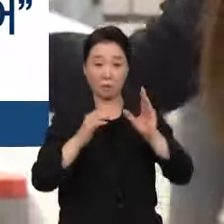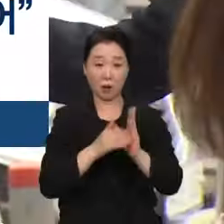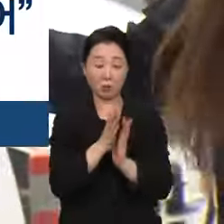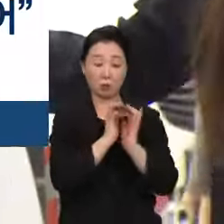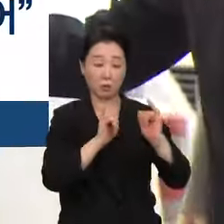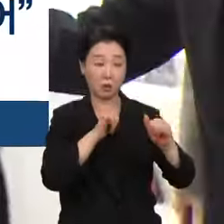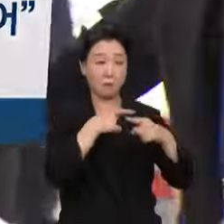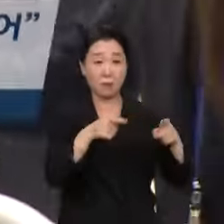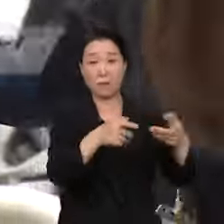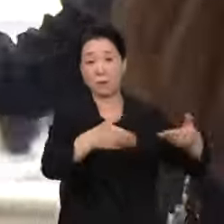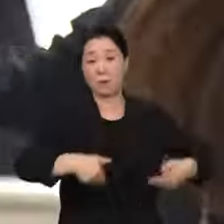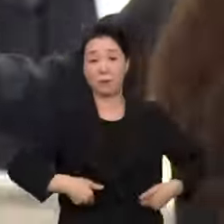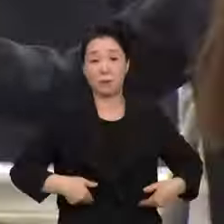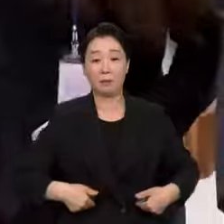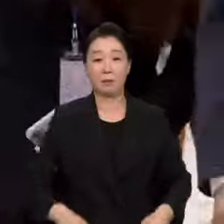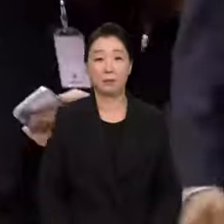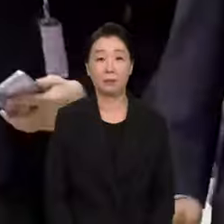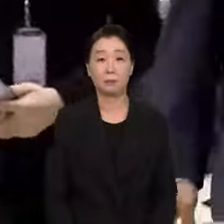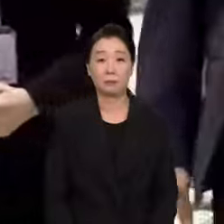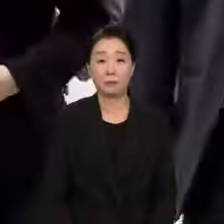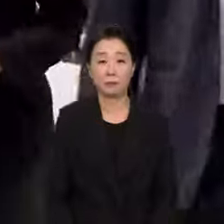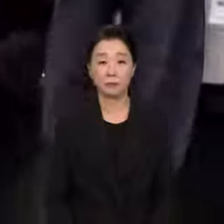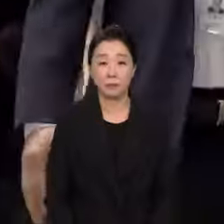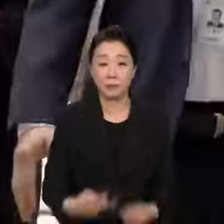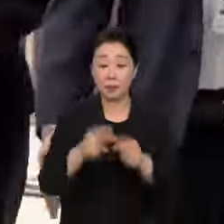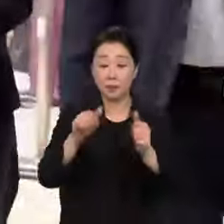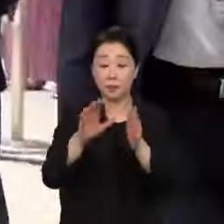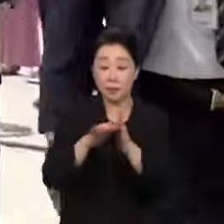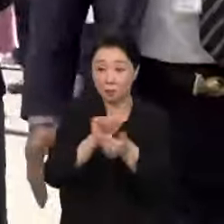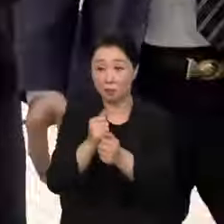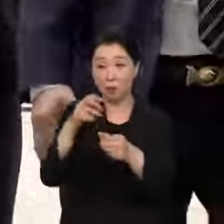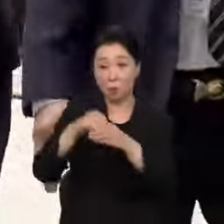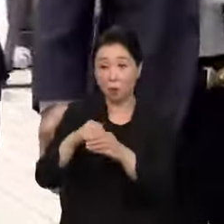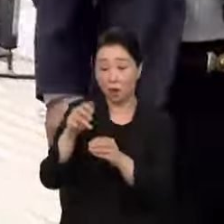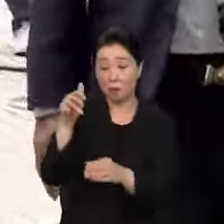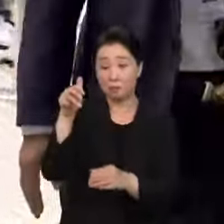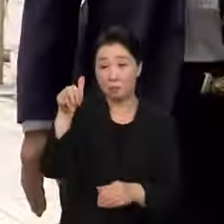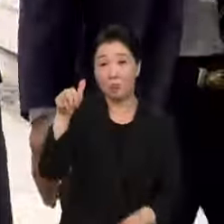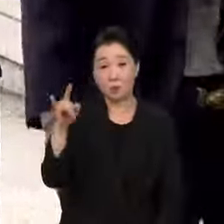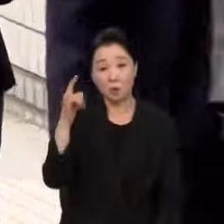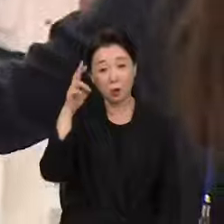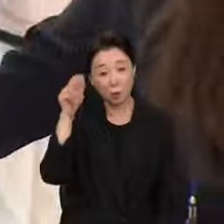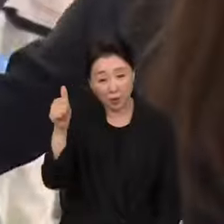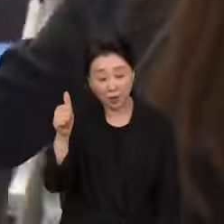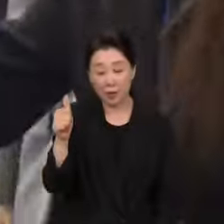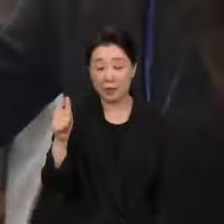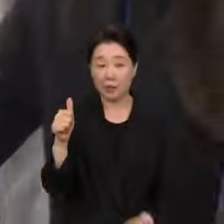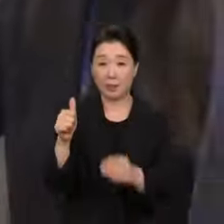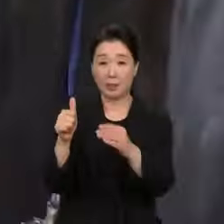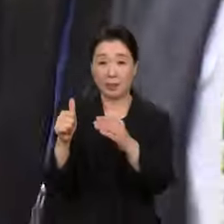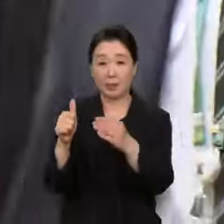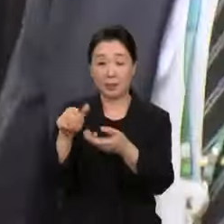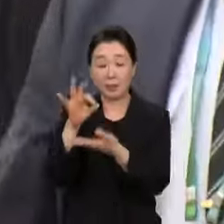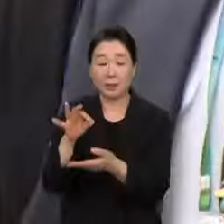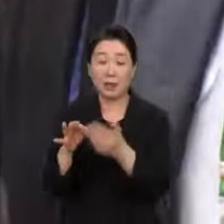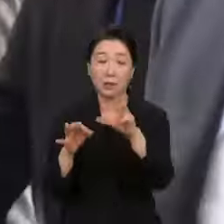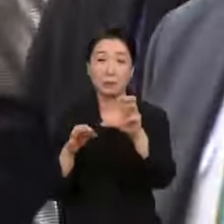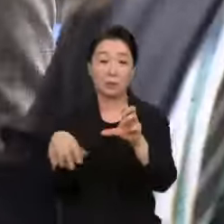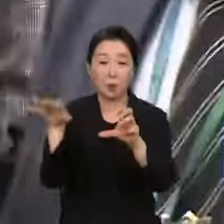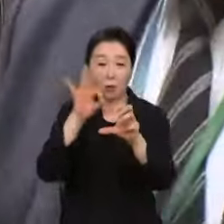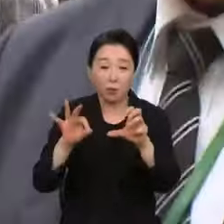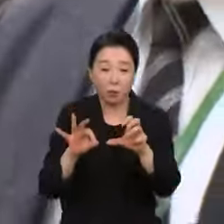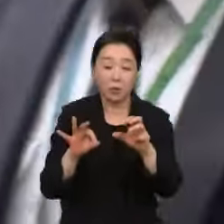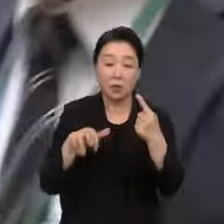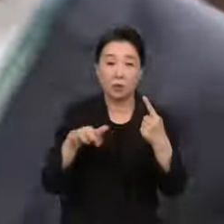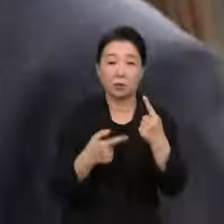국민들에게 판단받아보자고 했습니다. 2심은 주식을 포함해 최태원 회장의 재산 35%, 1조 3천여억 원을 노 관장에